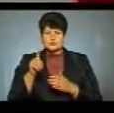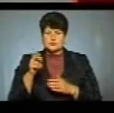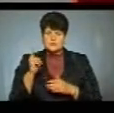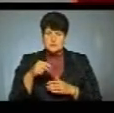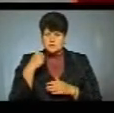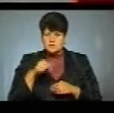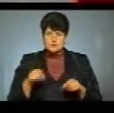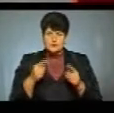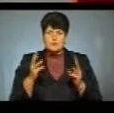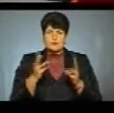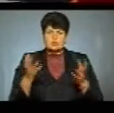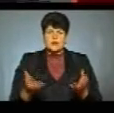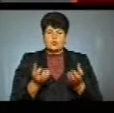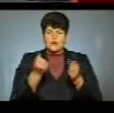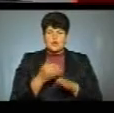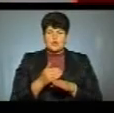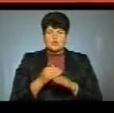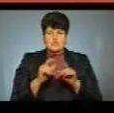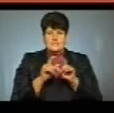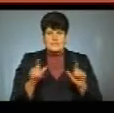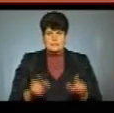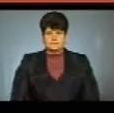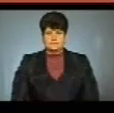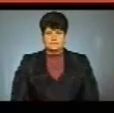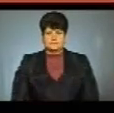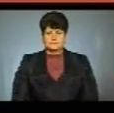річницю створення пожежно-рятувальної частини.